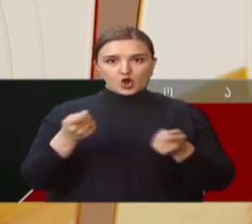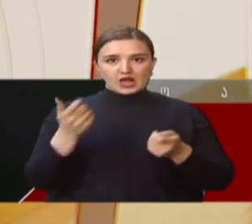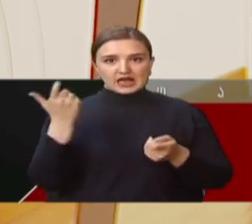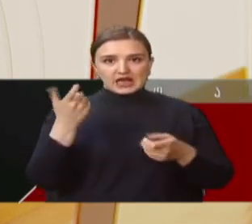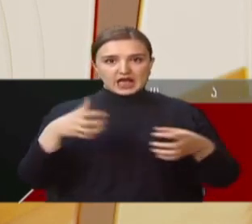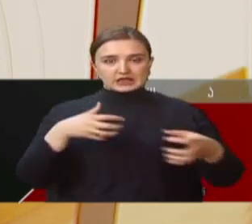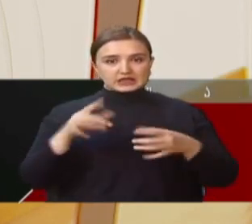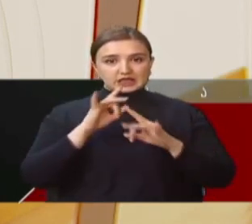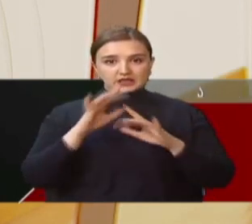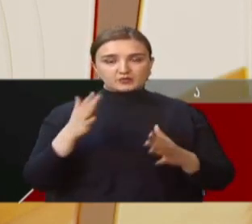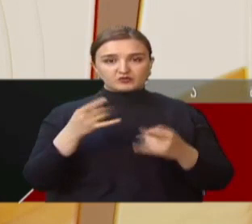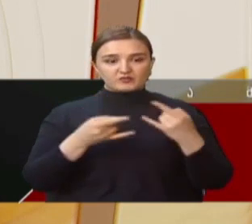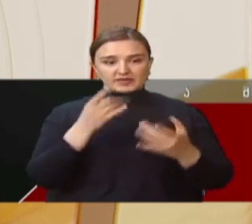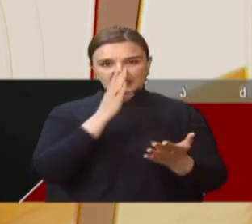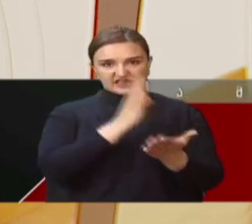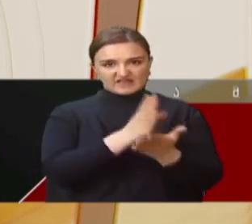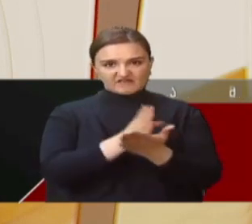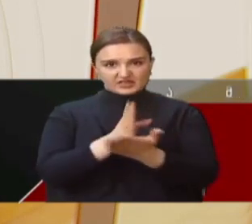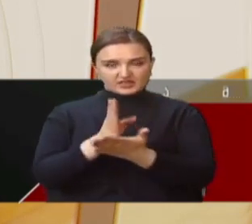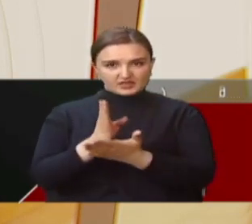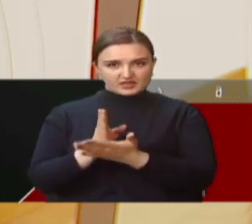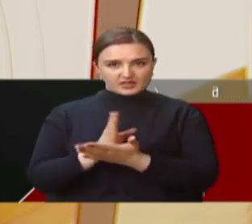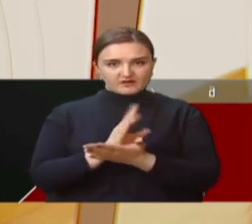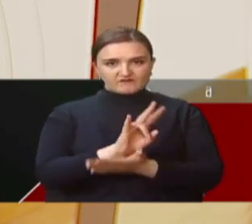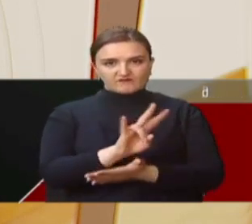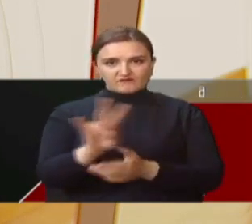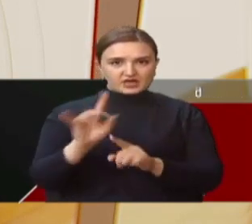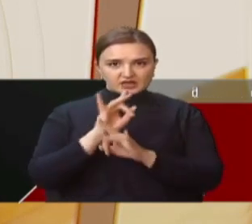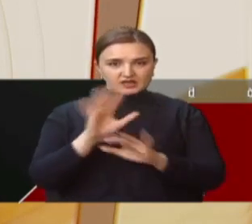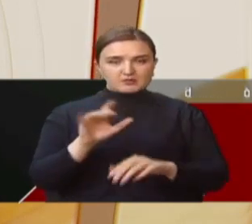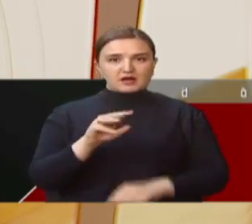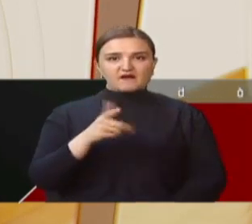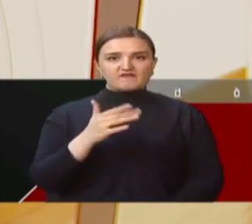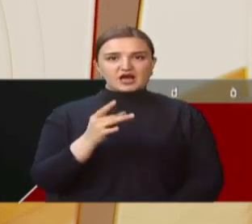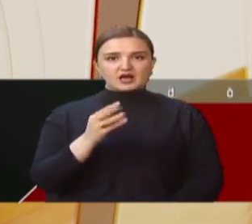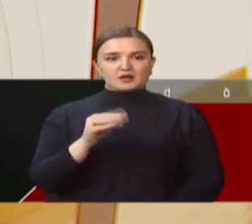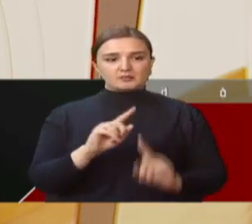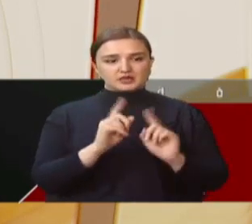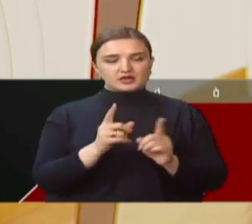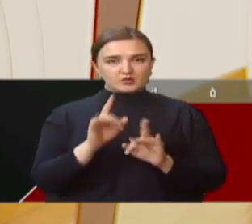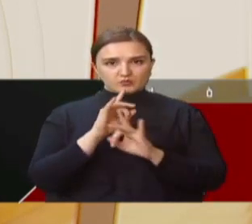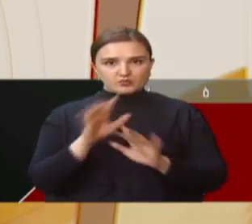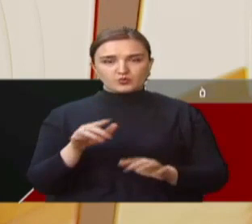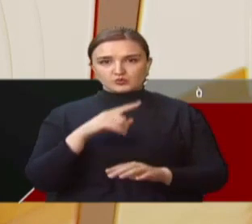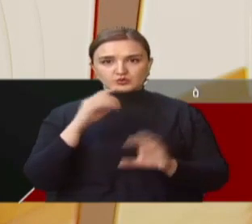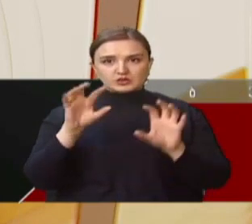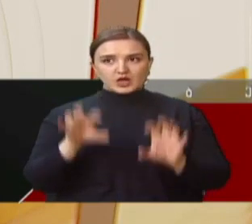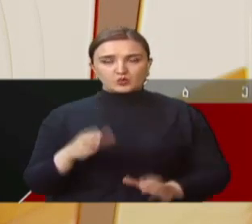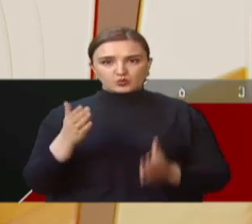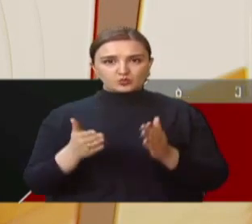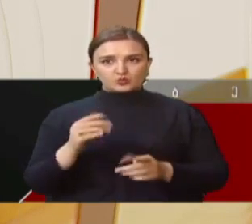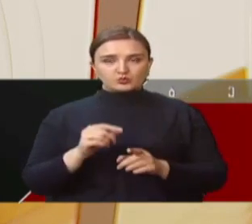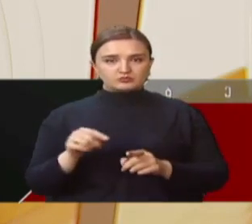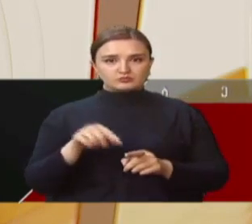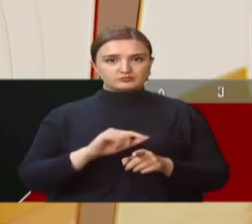სათქმელი არაფერი არ მექნება. Თუ მედიის დევნა არ იქნება, ნიკა გვარამიას მსგავს ადამიანებს არ დააკავებენ უსამართლო. Თუ რუსულ კანონს არ შემოიტან,